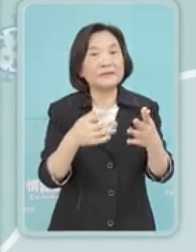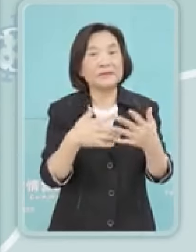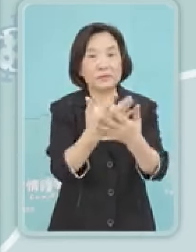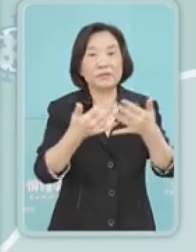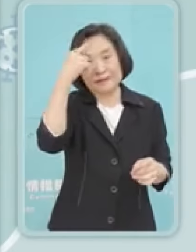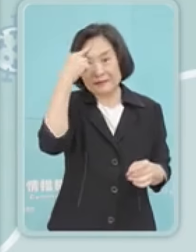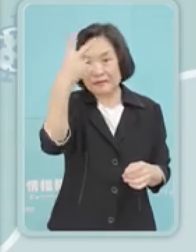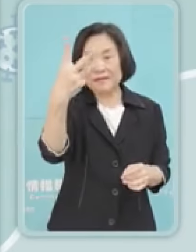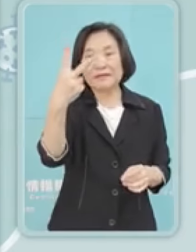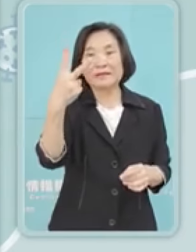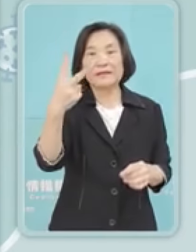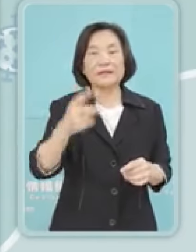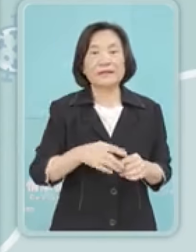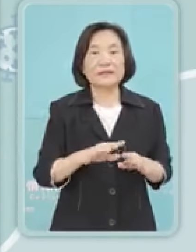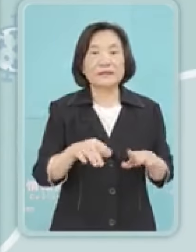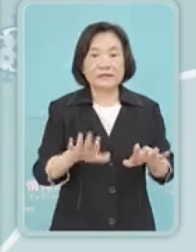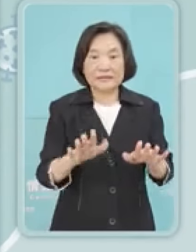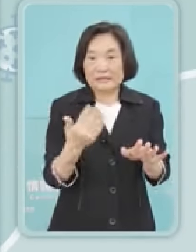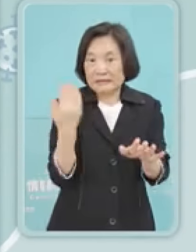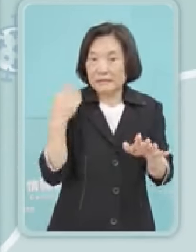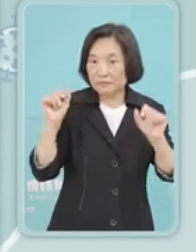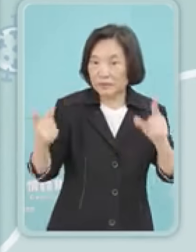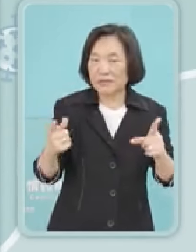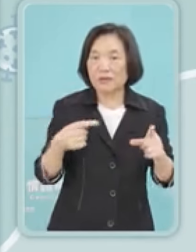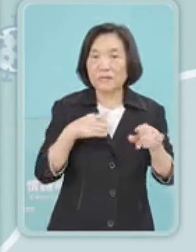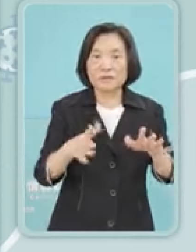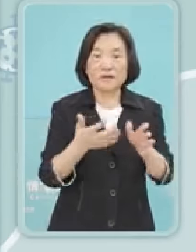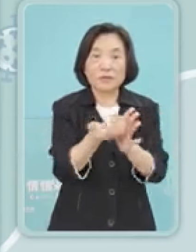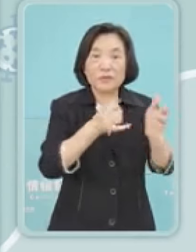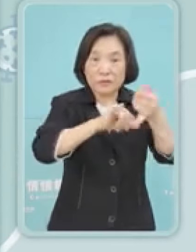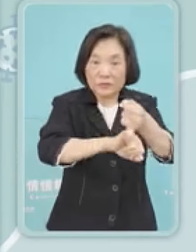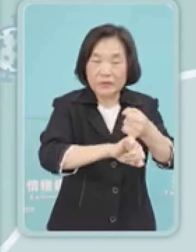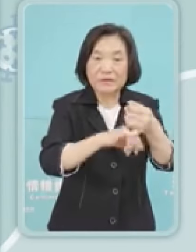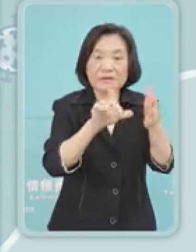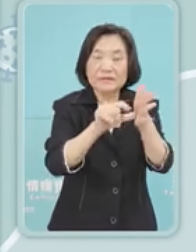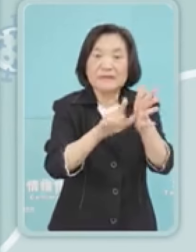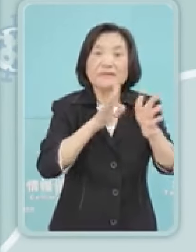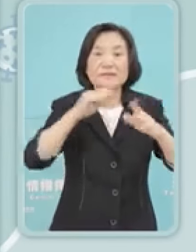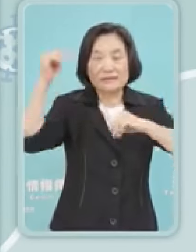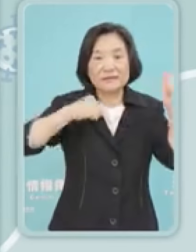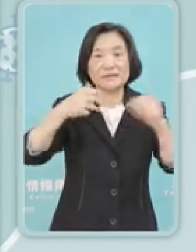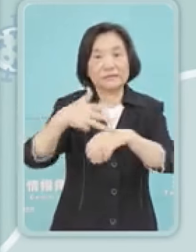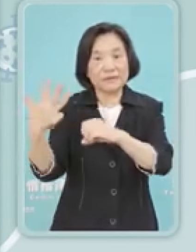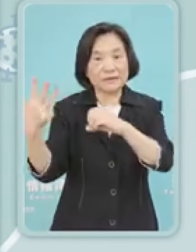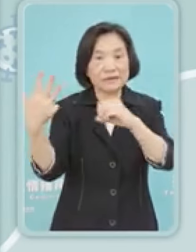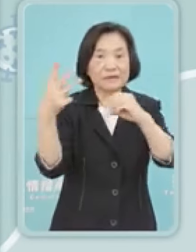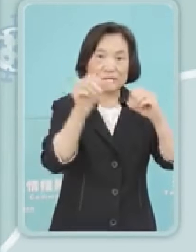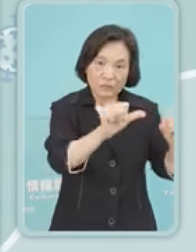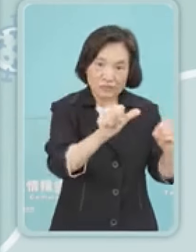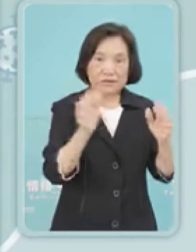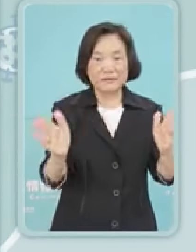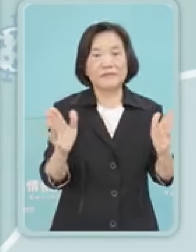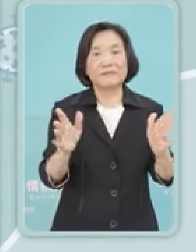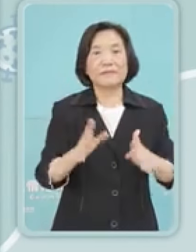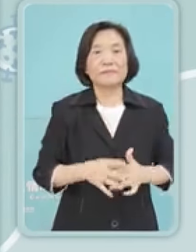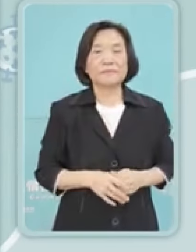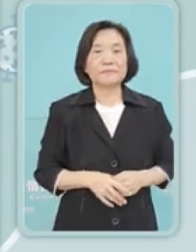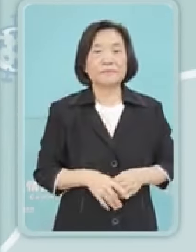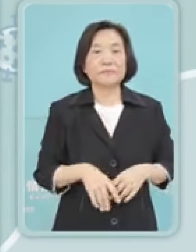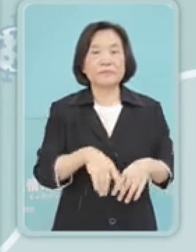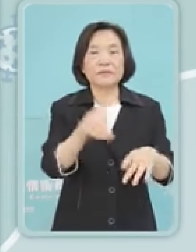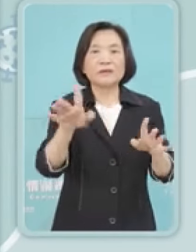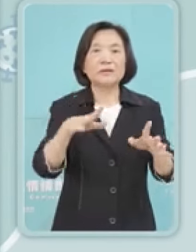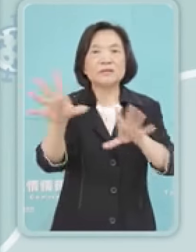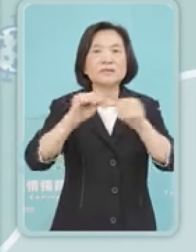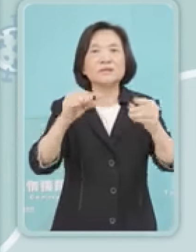要预约疫苗。这次跟上次不一样的地方是，我们预约时间是早上的8点到下午5点的，因为他们资讯局说他